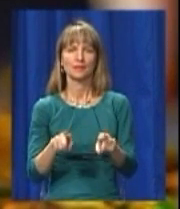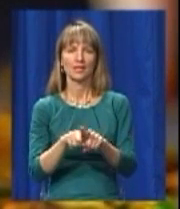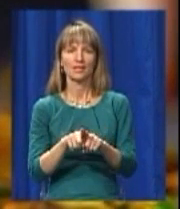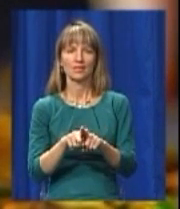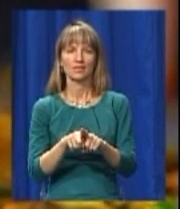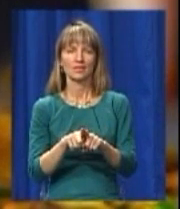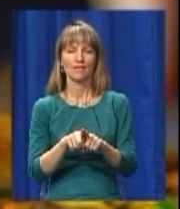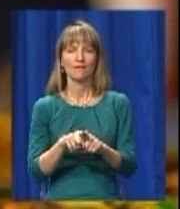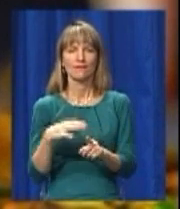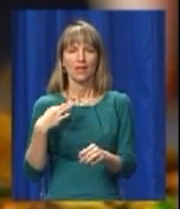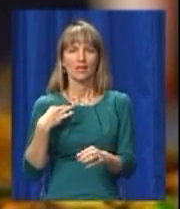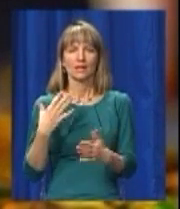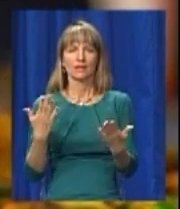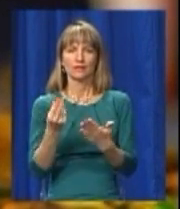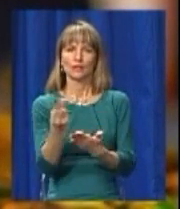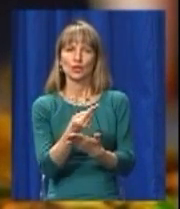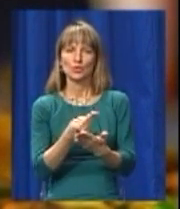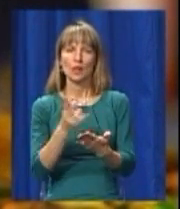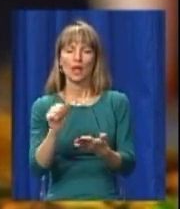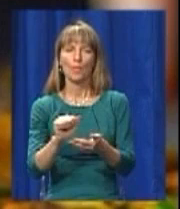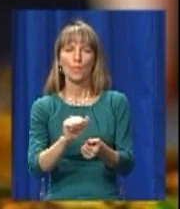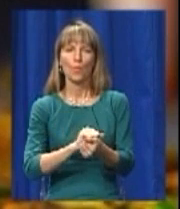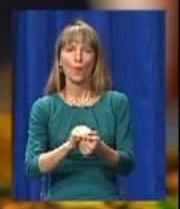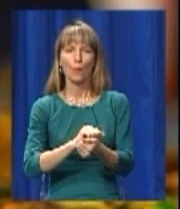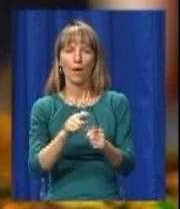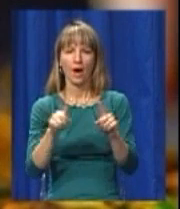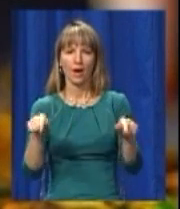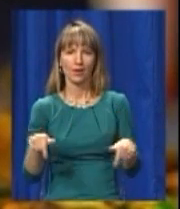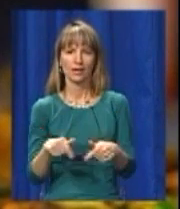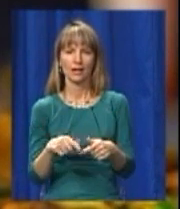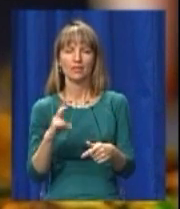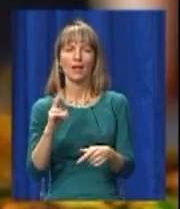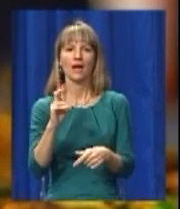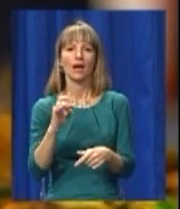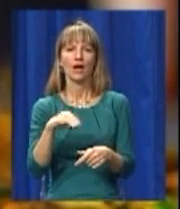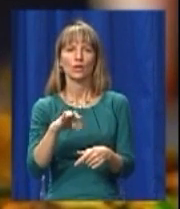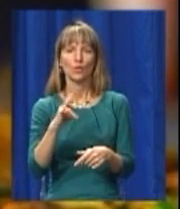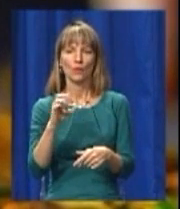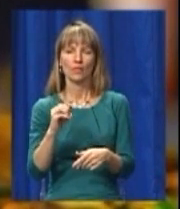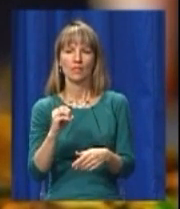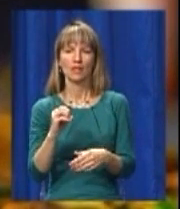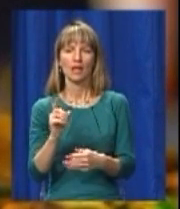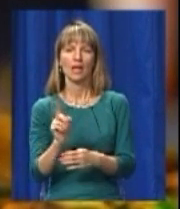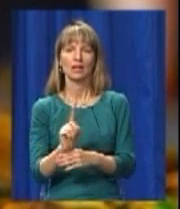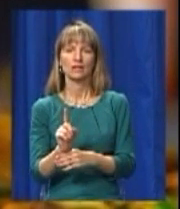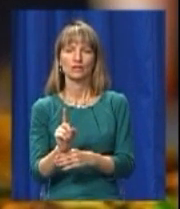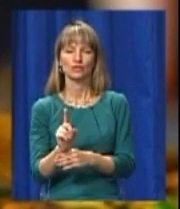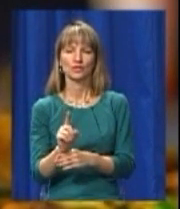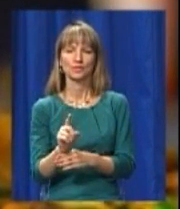такие вещи, которыми рисуют на бумаге, на картоне иногда.